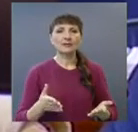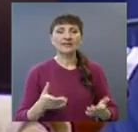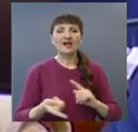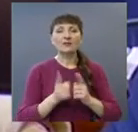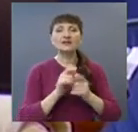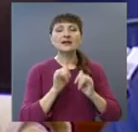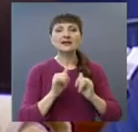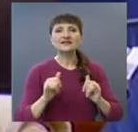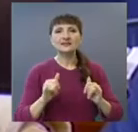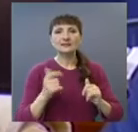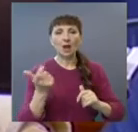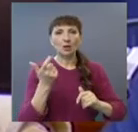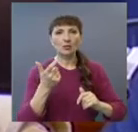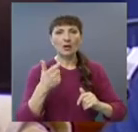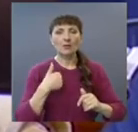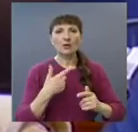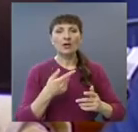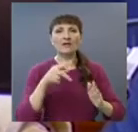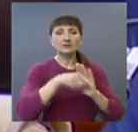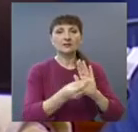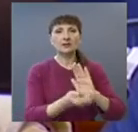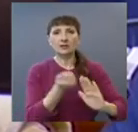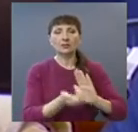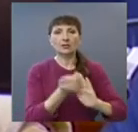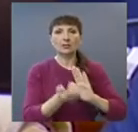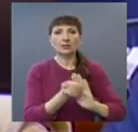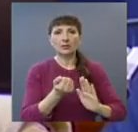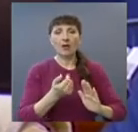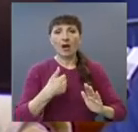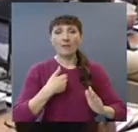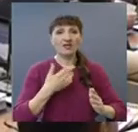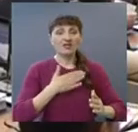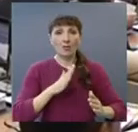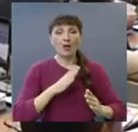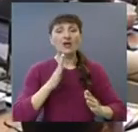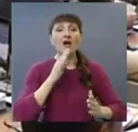развития производительной экономики мы проедаем то, что нам не принадлежит, а принадлежит нашим потомкам.